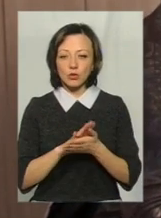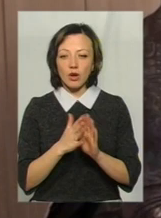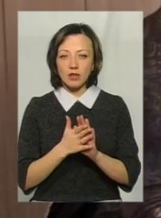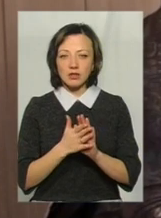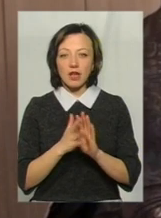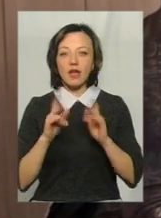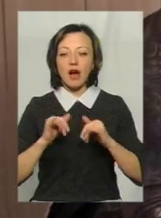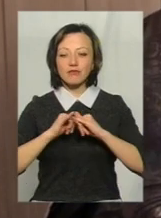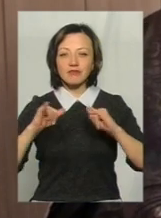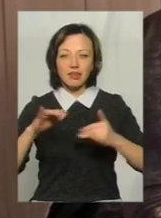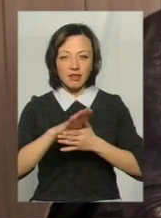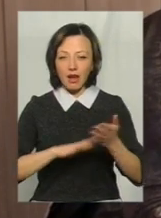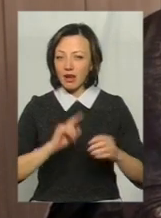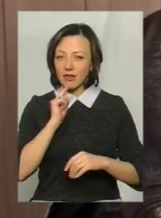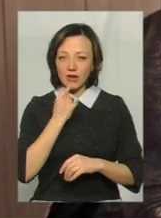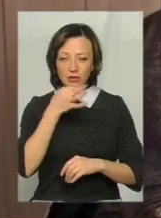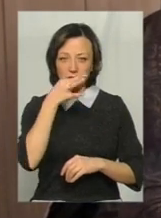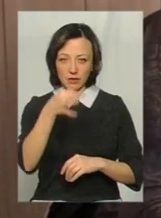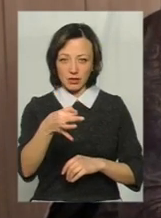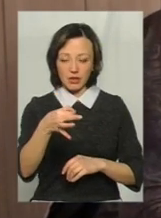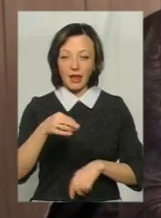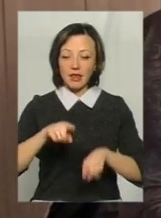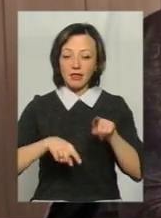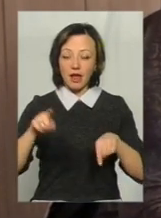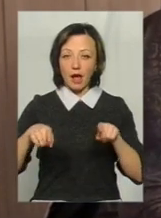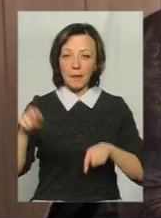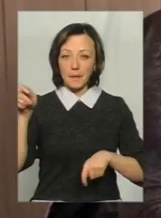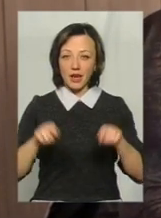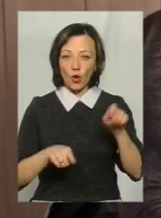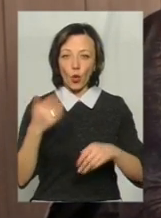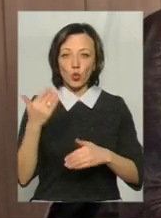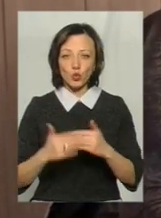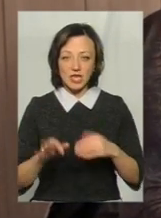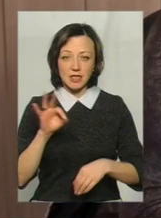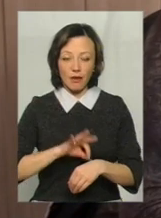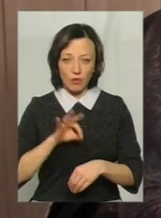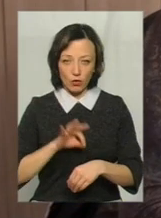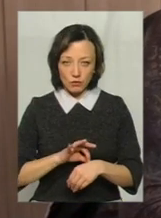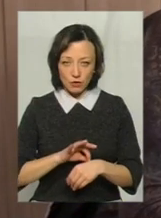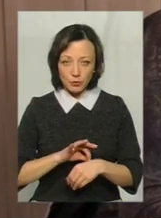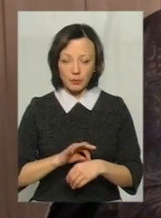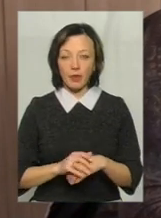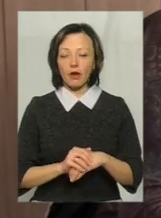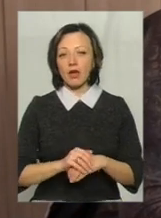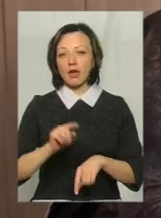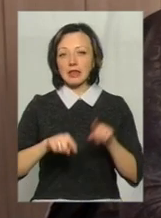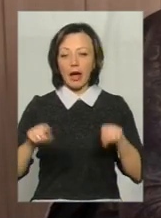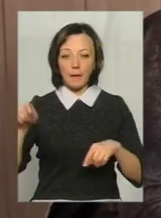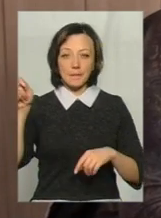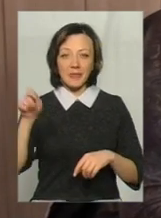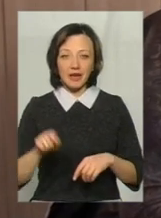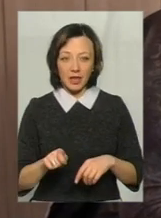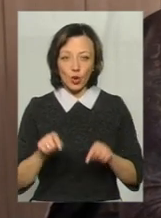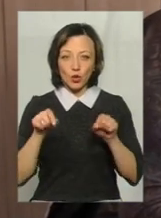під процес далі, трудно прогнозувати. Деякі приїхали вже захворівши, деякі приїхали